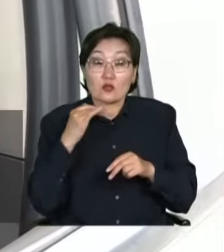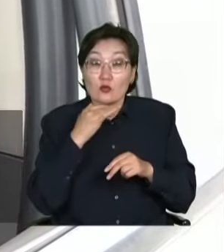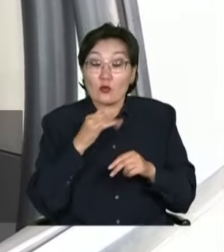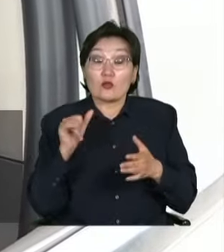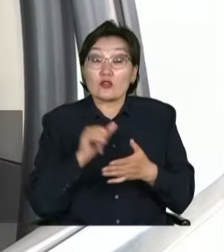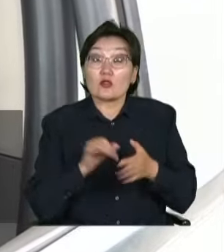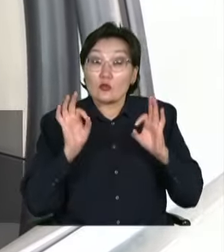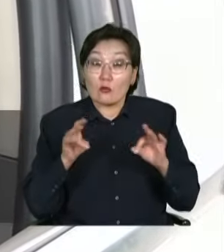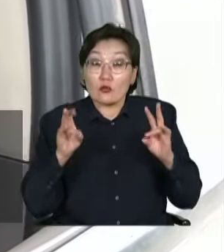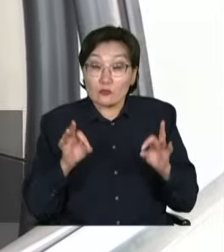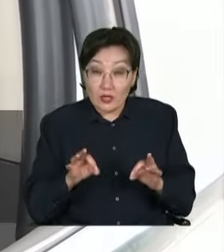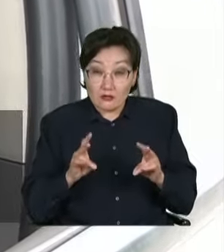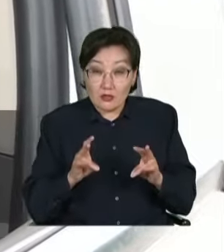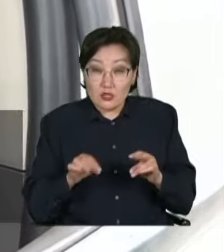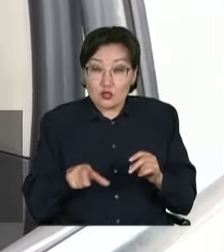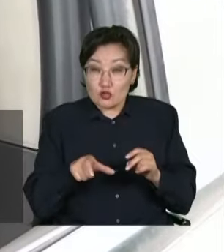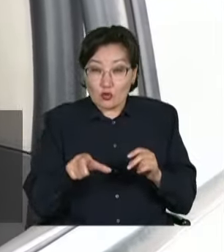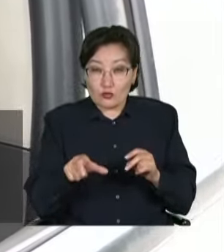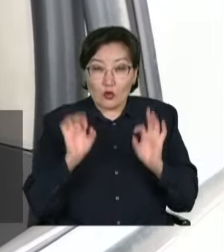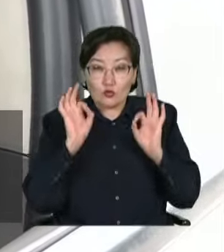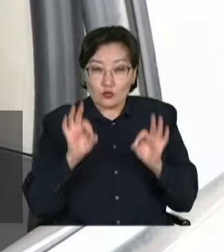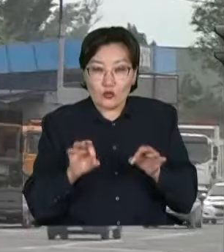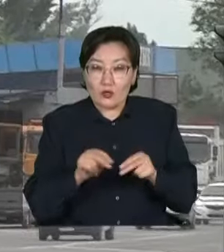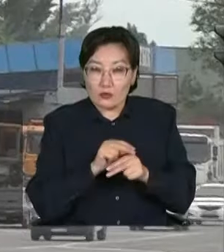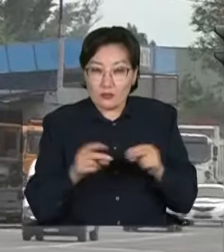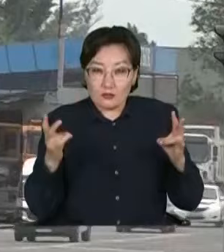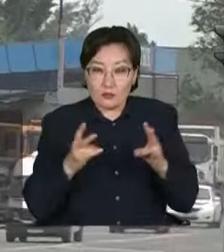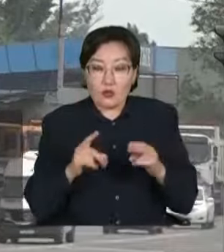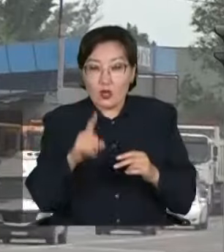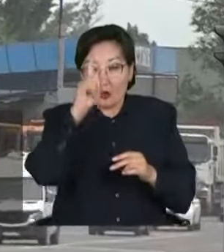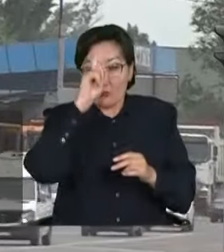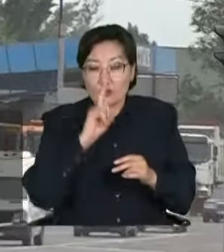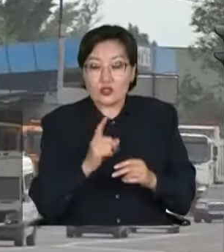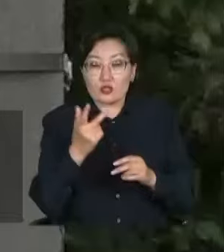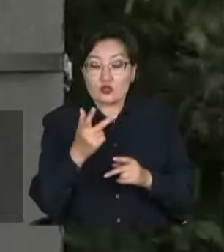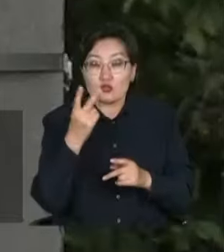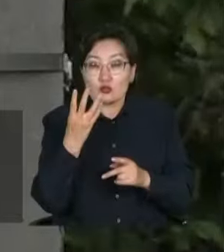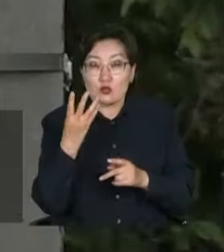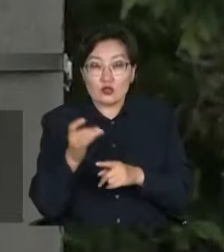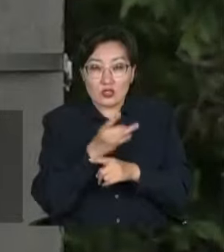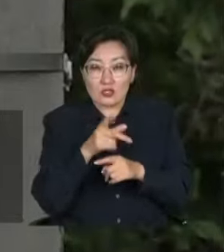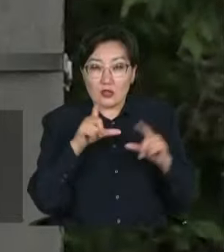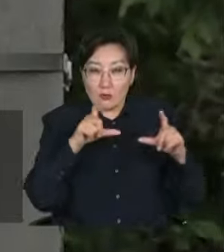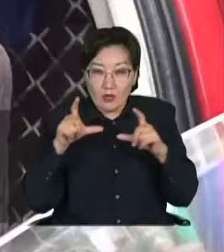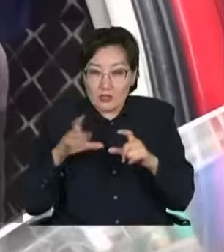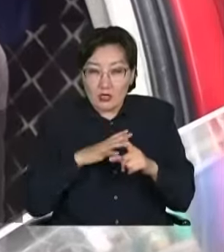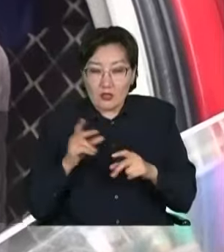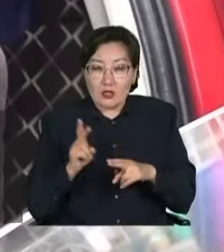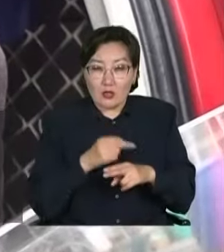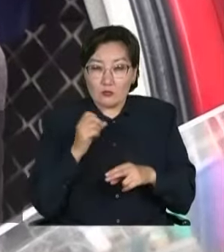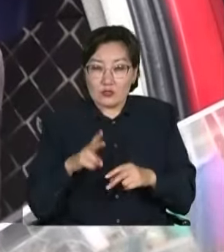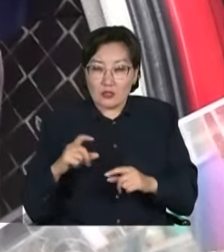дұрыс, бірақ та жолды да жақсылап жасау керек деп ойлаймын. Бір айда үш рет, төрт рет түсіп кетемін кейде. Қауіпсіздік